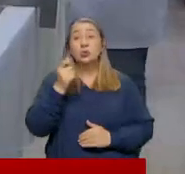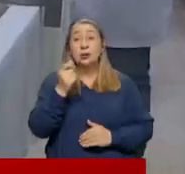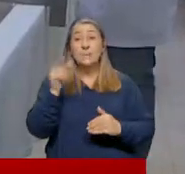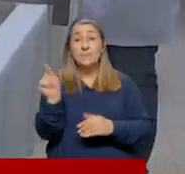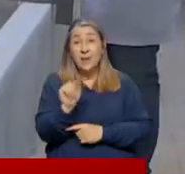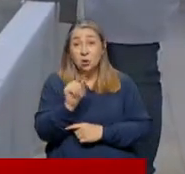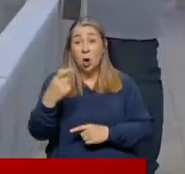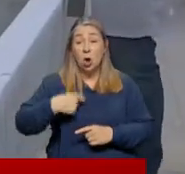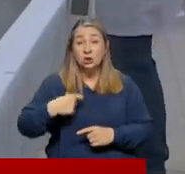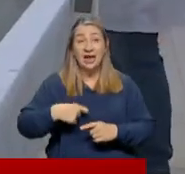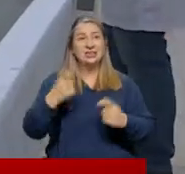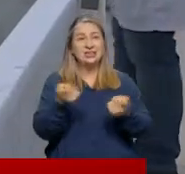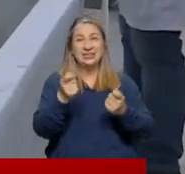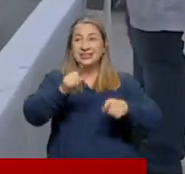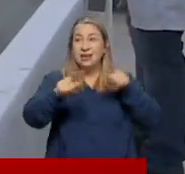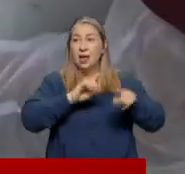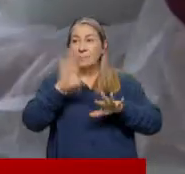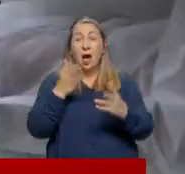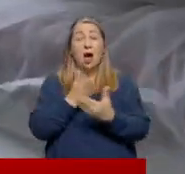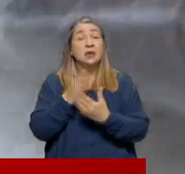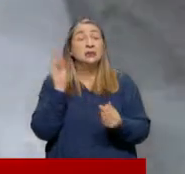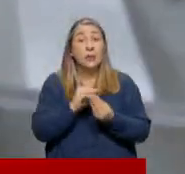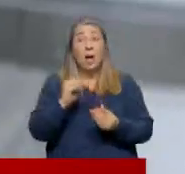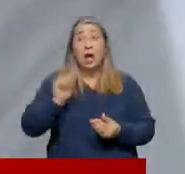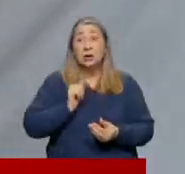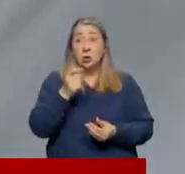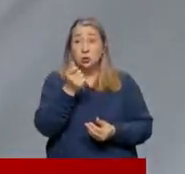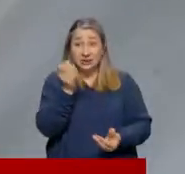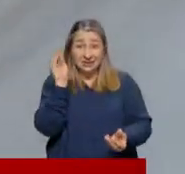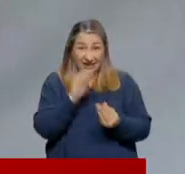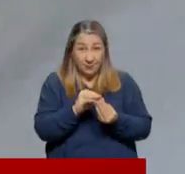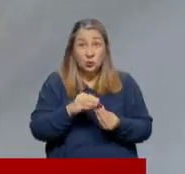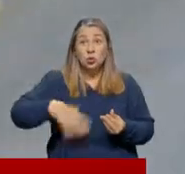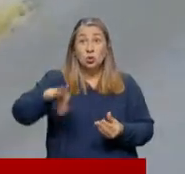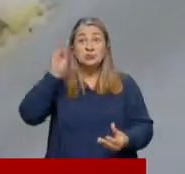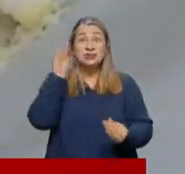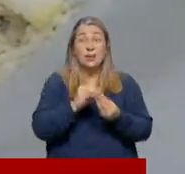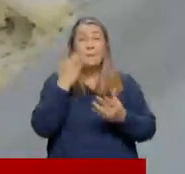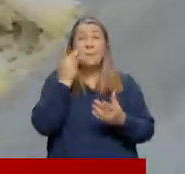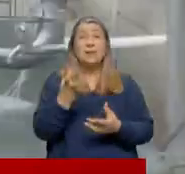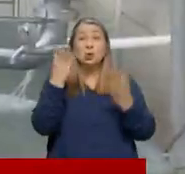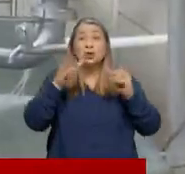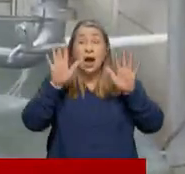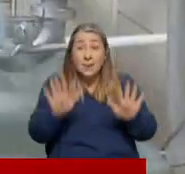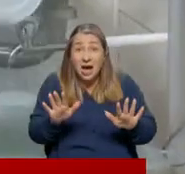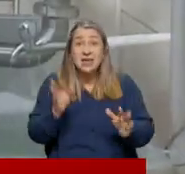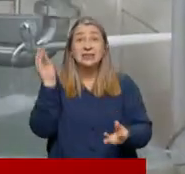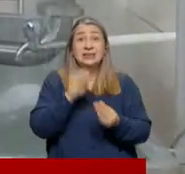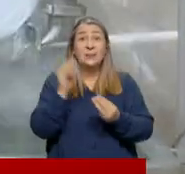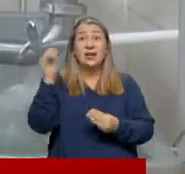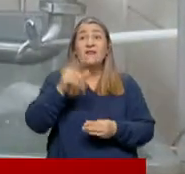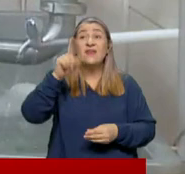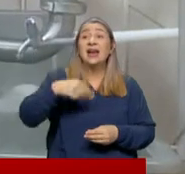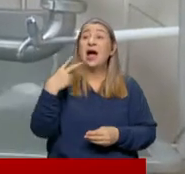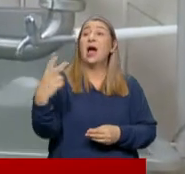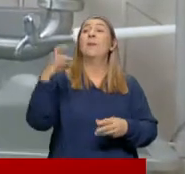ücretlinin de memurun özel sektör çalışanlarının da gözü arazam da asgari ücreti geleceksem tüm samlarda belirleyici olacak ama salla gelin